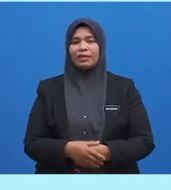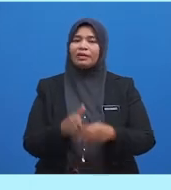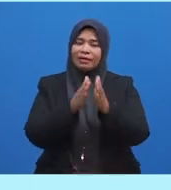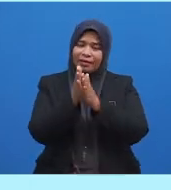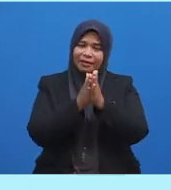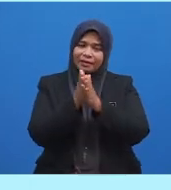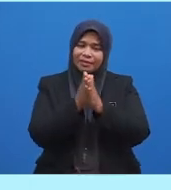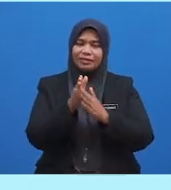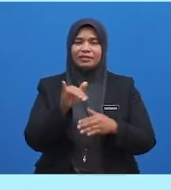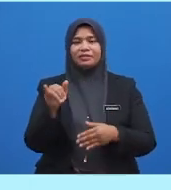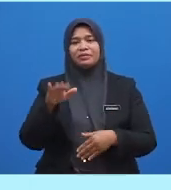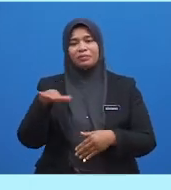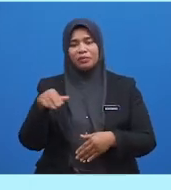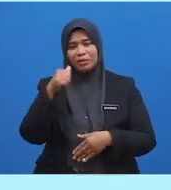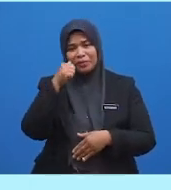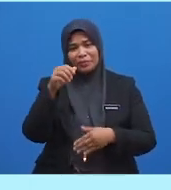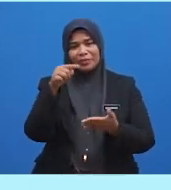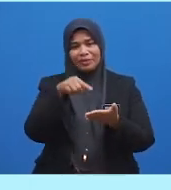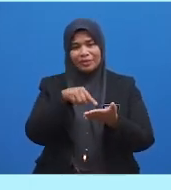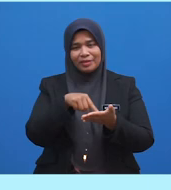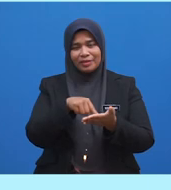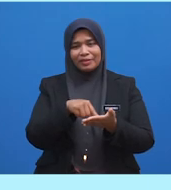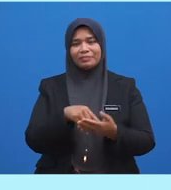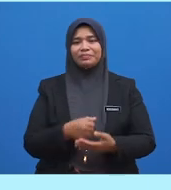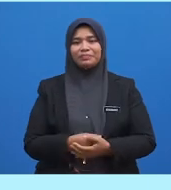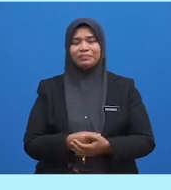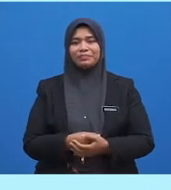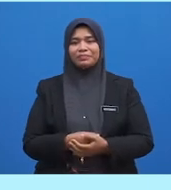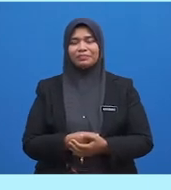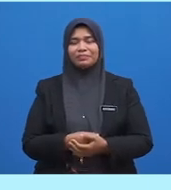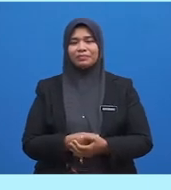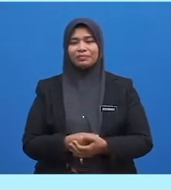Rajinnya budak perempuan ini bukan